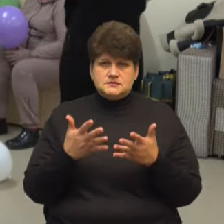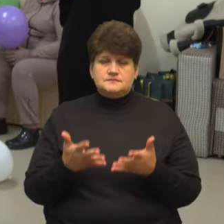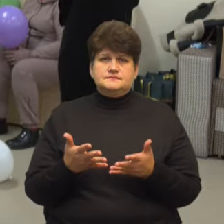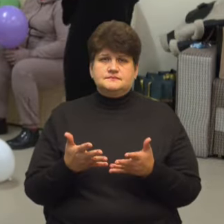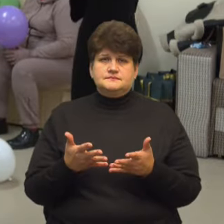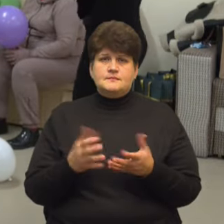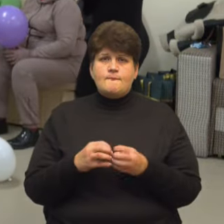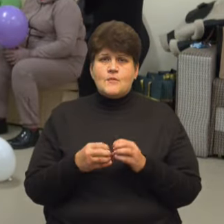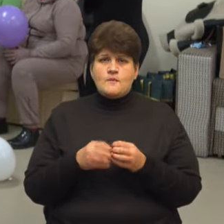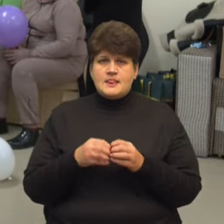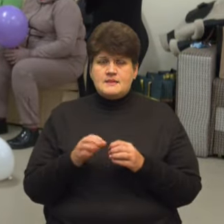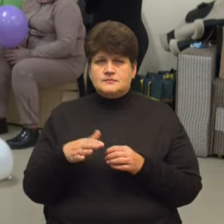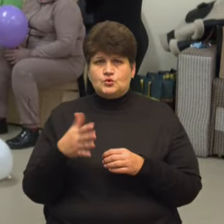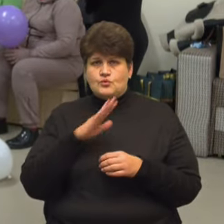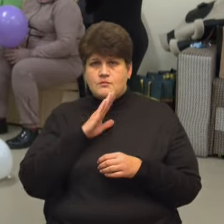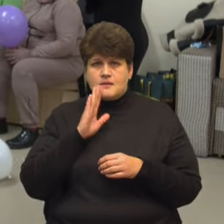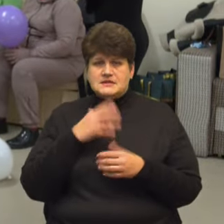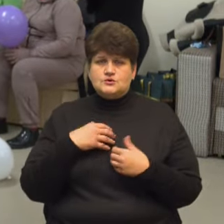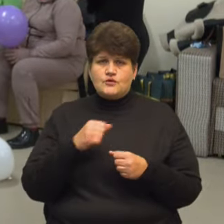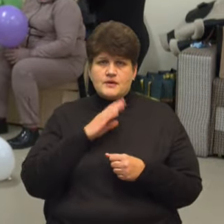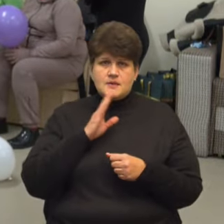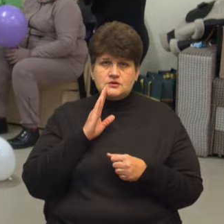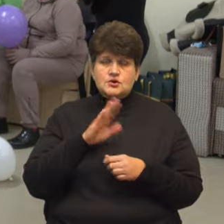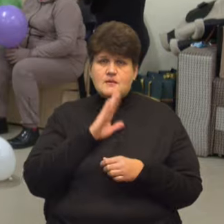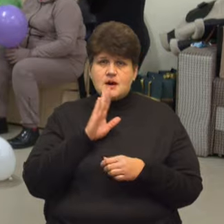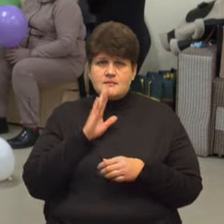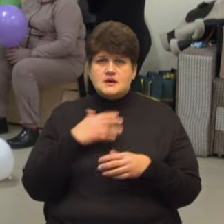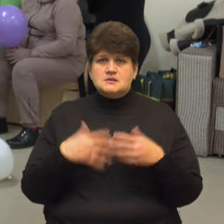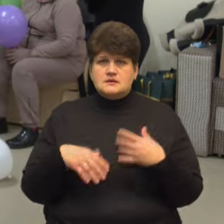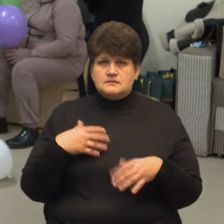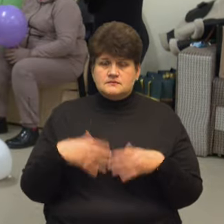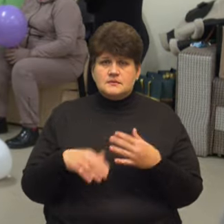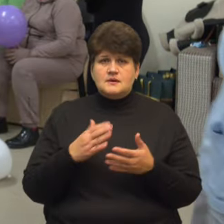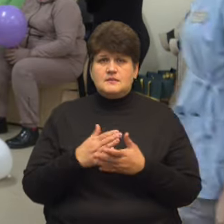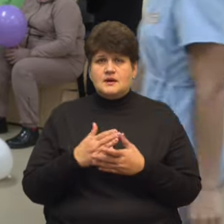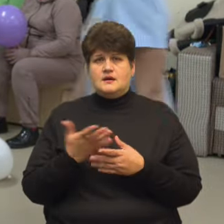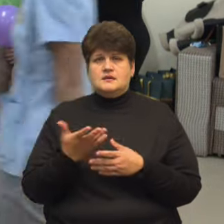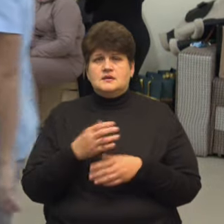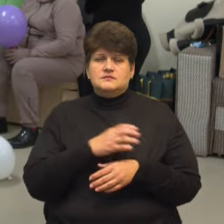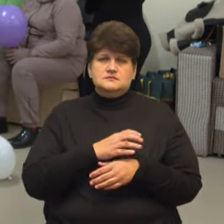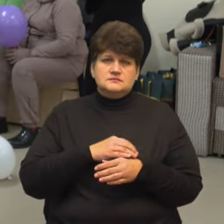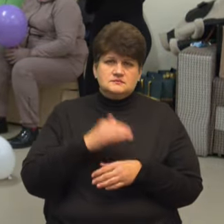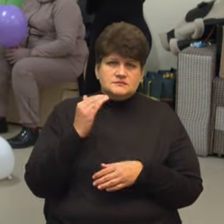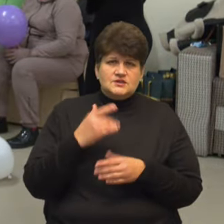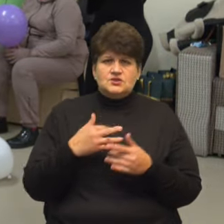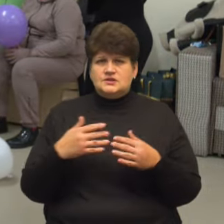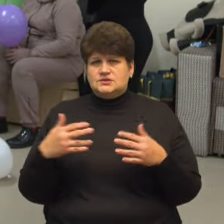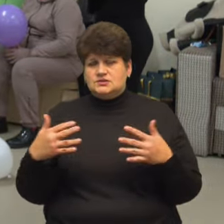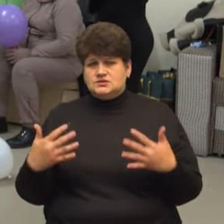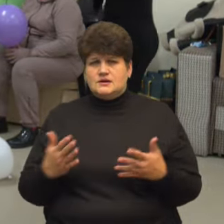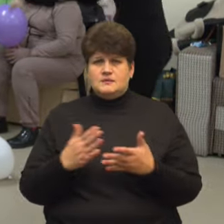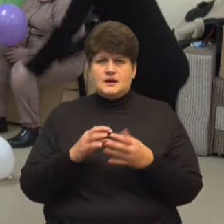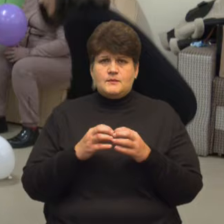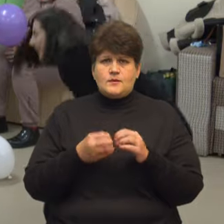звісно проблеми з боку Матері це здоров'я мате якщо мама квола має гіпертонічну хворобу чи інші тиски чи мають